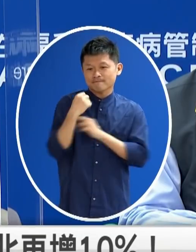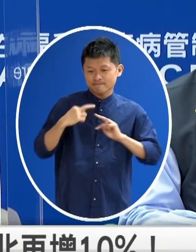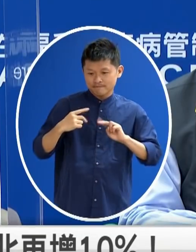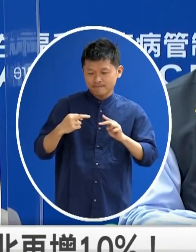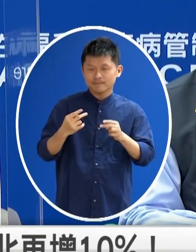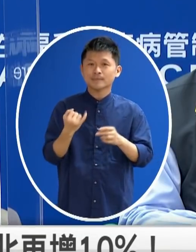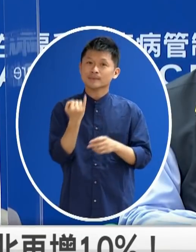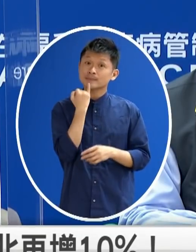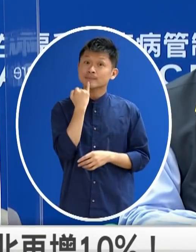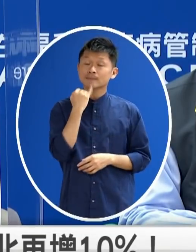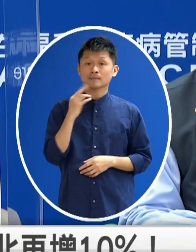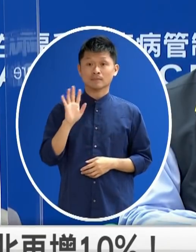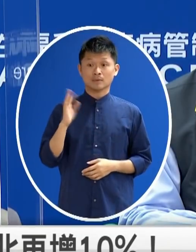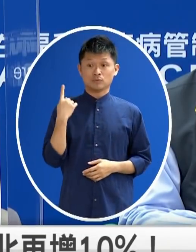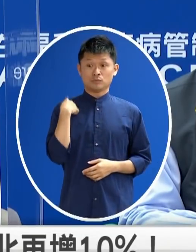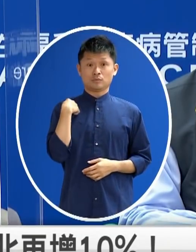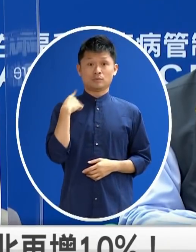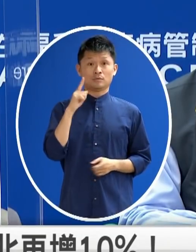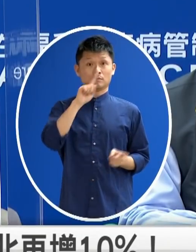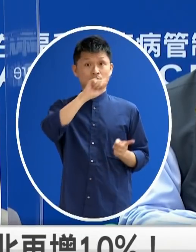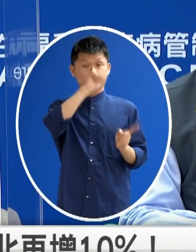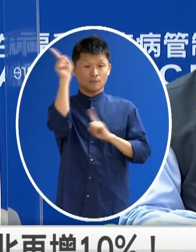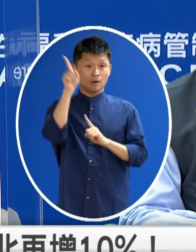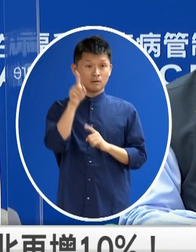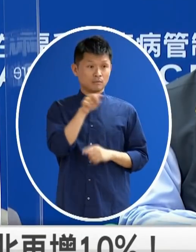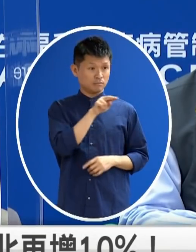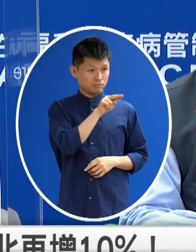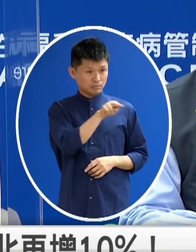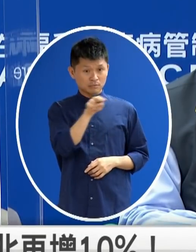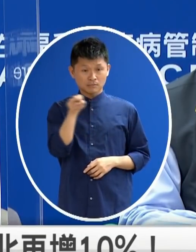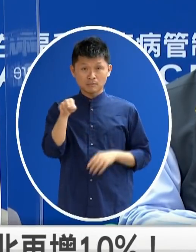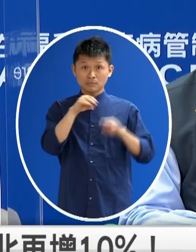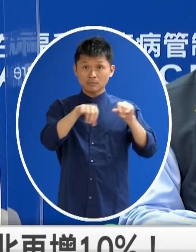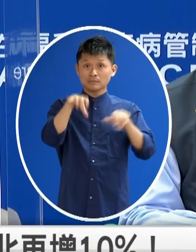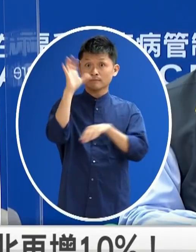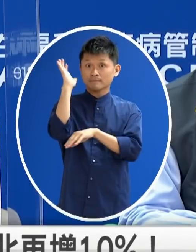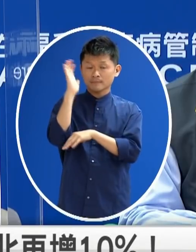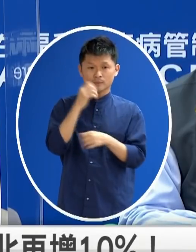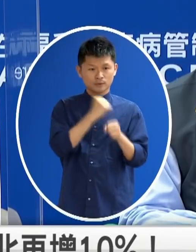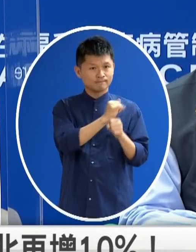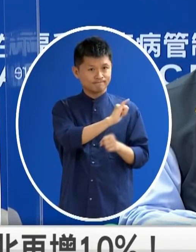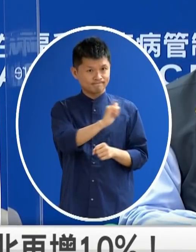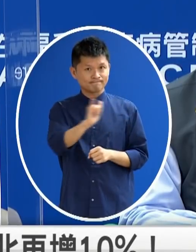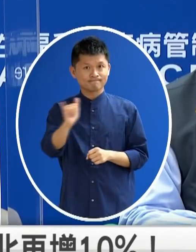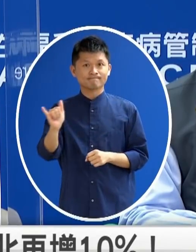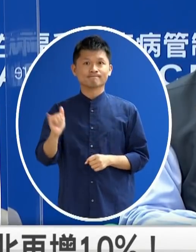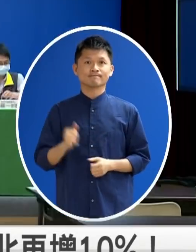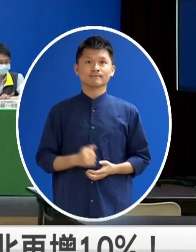认为在昨天来看起来，我认为是哈地方政府都做得非常的好。